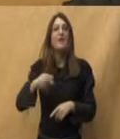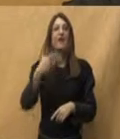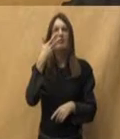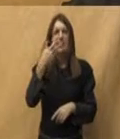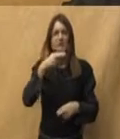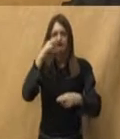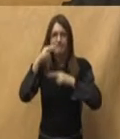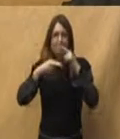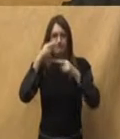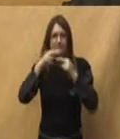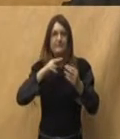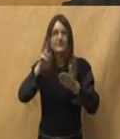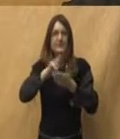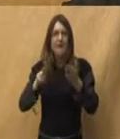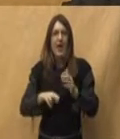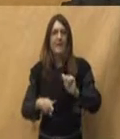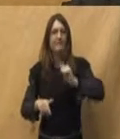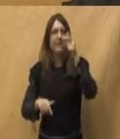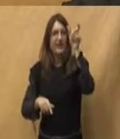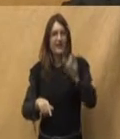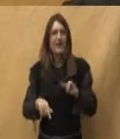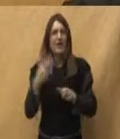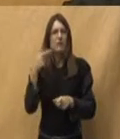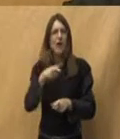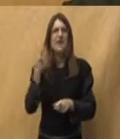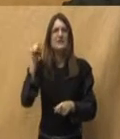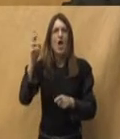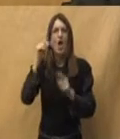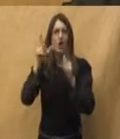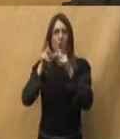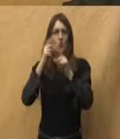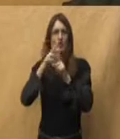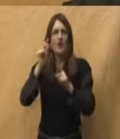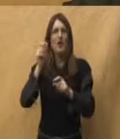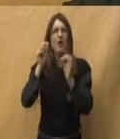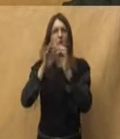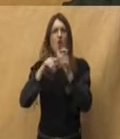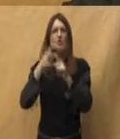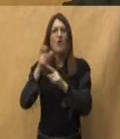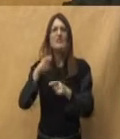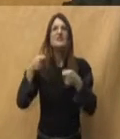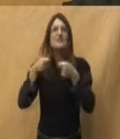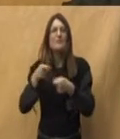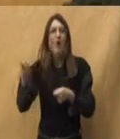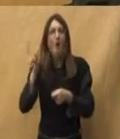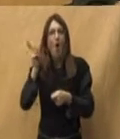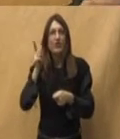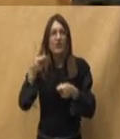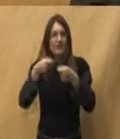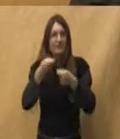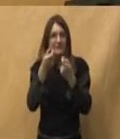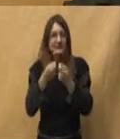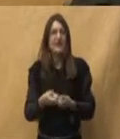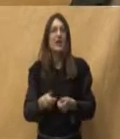recenzenta, od kojih jedan bio sa Ruđera Boškovića, morao je biti zbog radionuklida, a bila su još